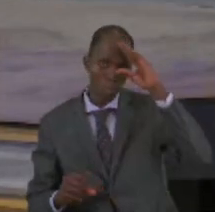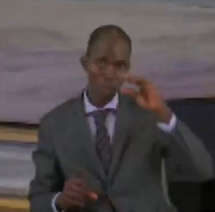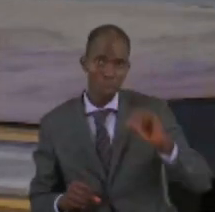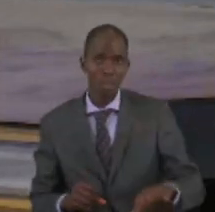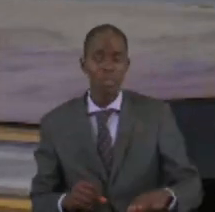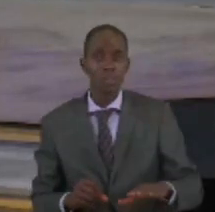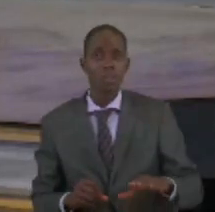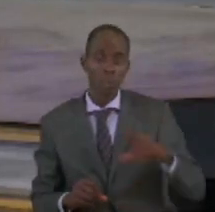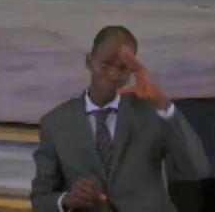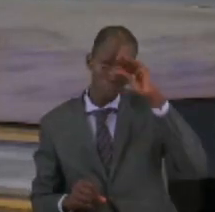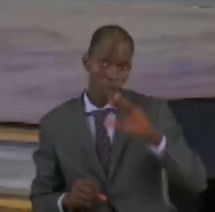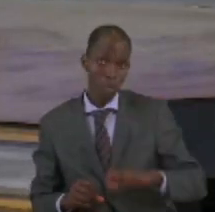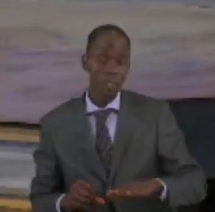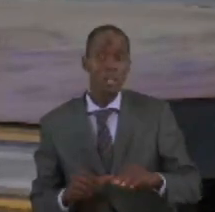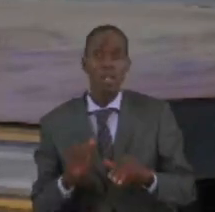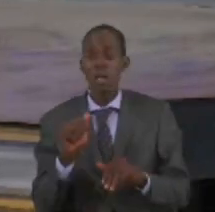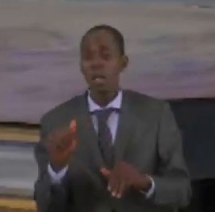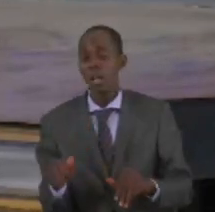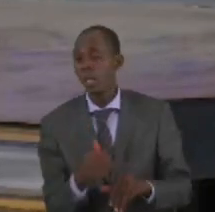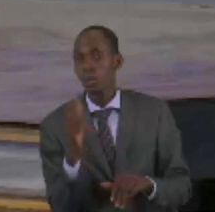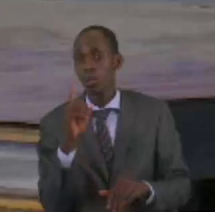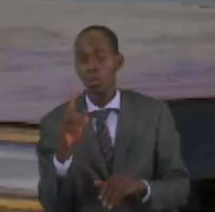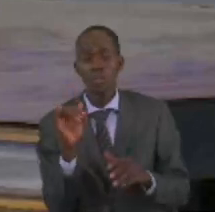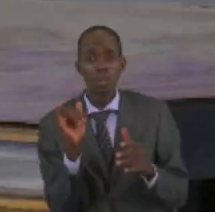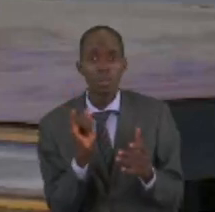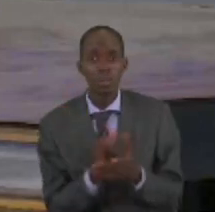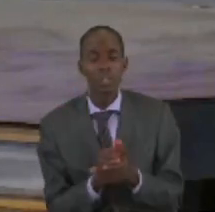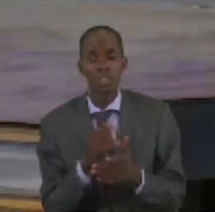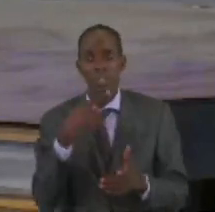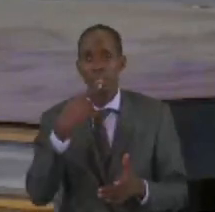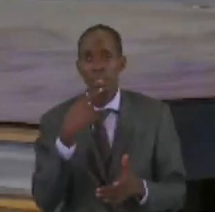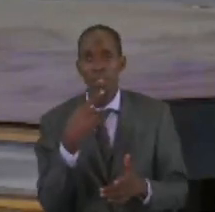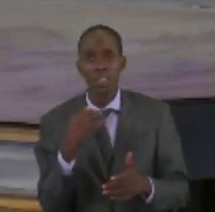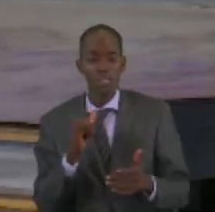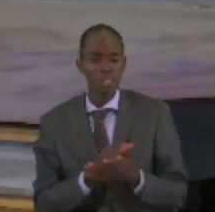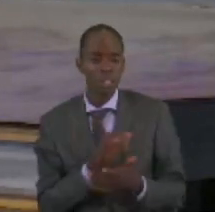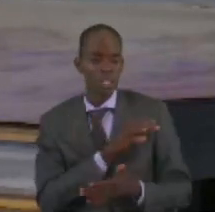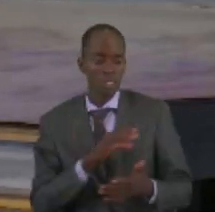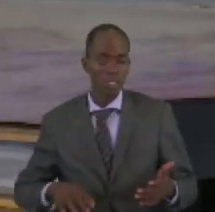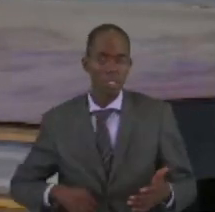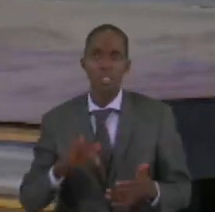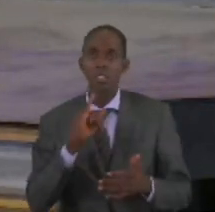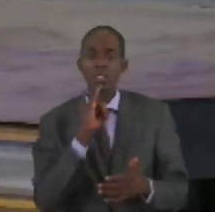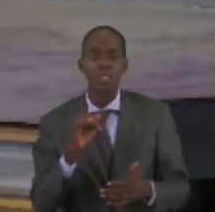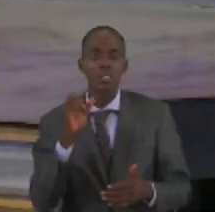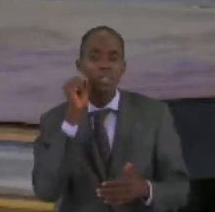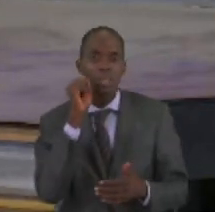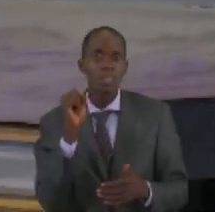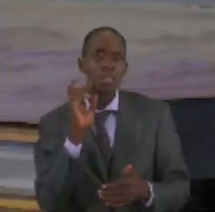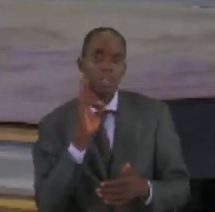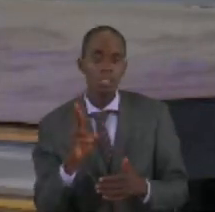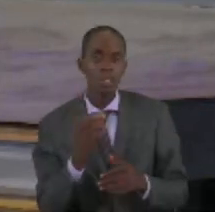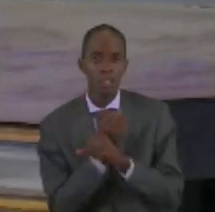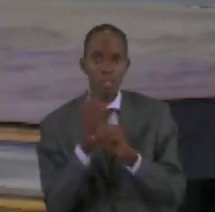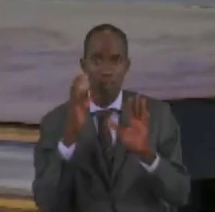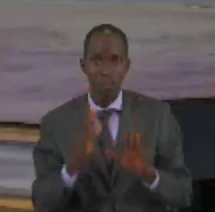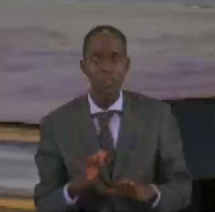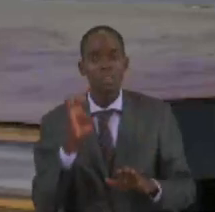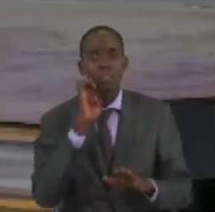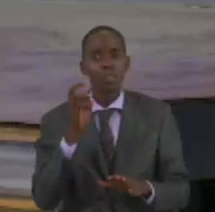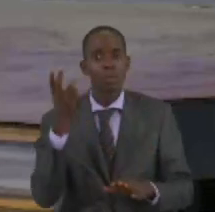les garçons, tout le monde, quiconque professe que Christ est le Sauveur ou son